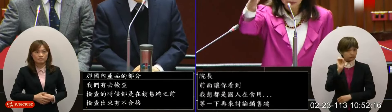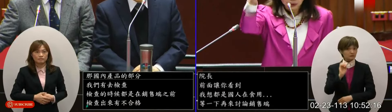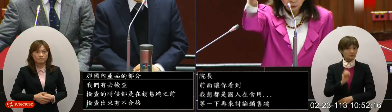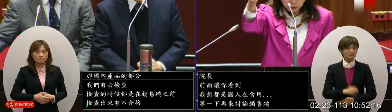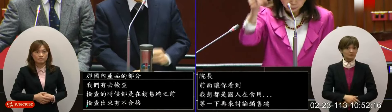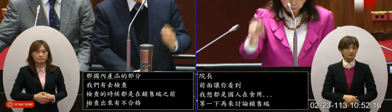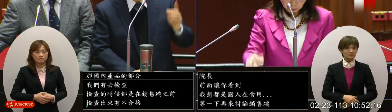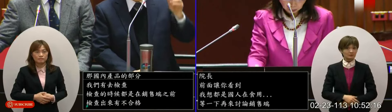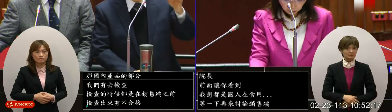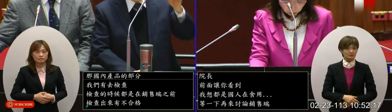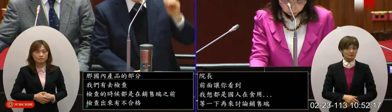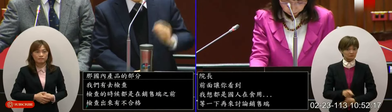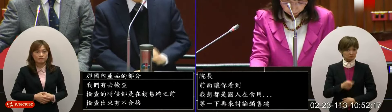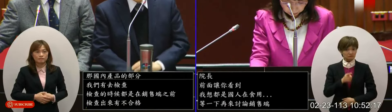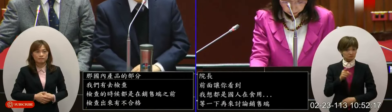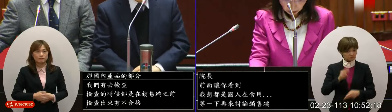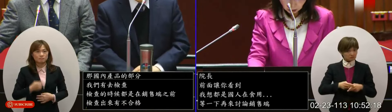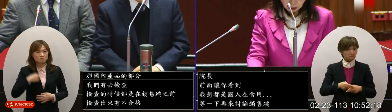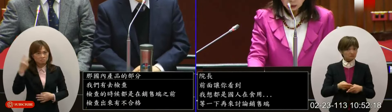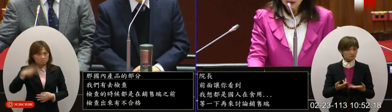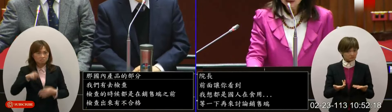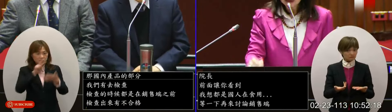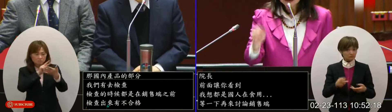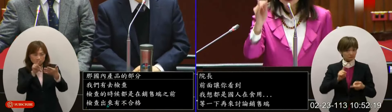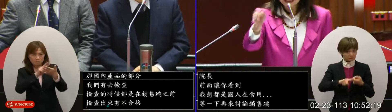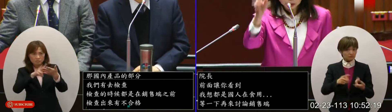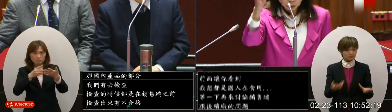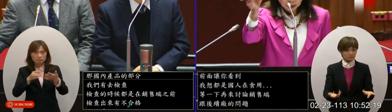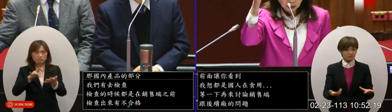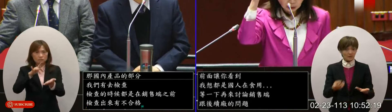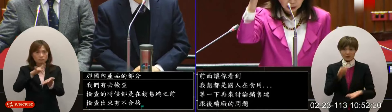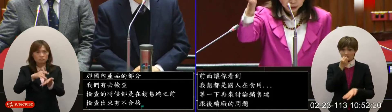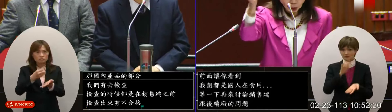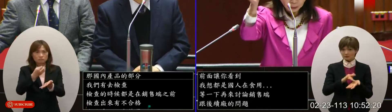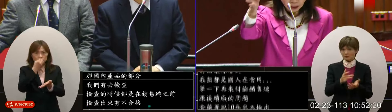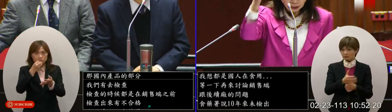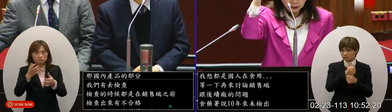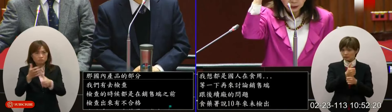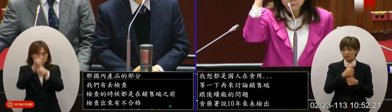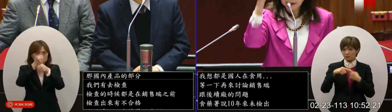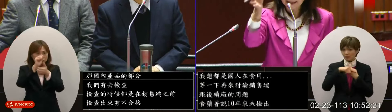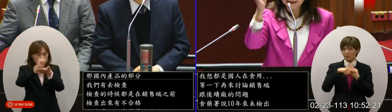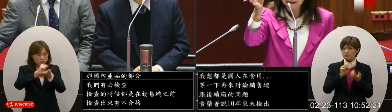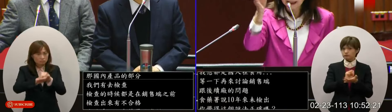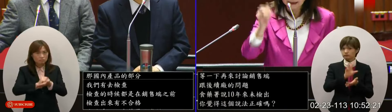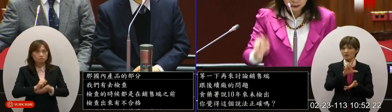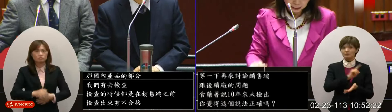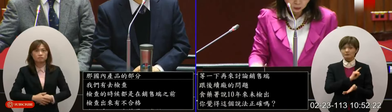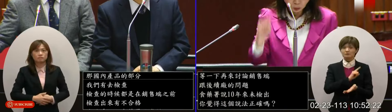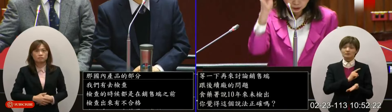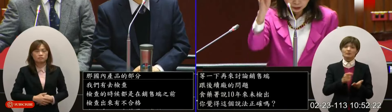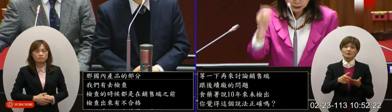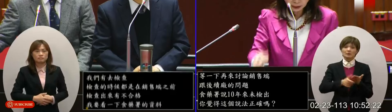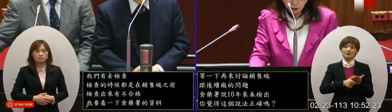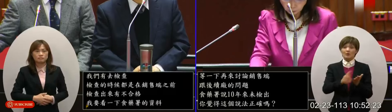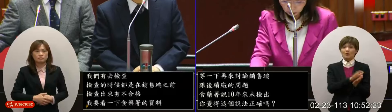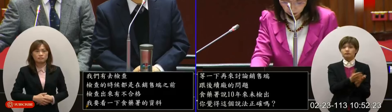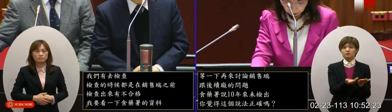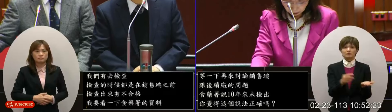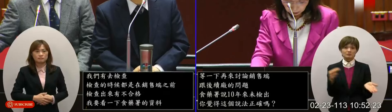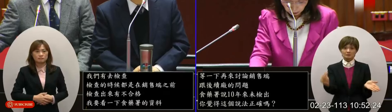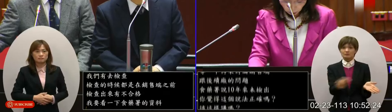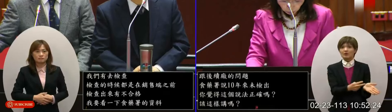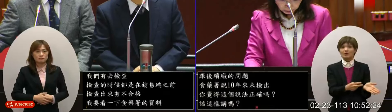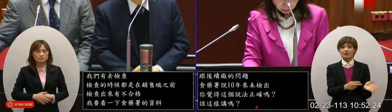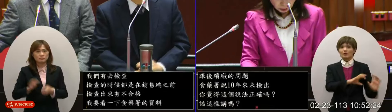我已经告诉你，农业部 我要看一下这个食药署的资料。 食药署的研究报告自己刊登在期刊国际期刊研究